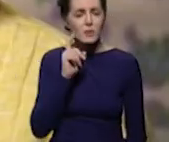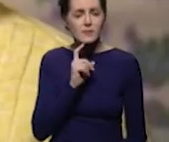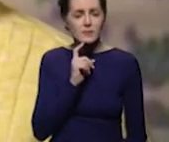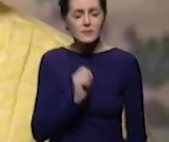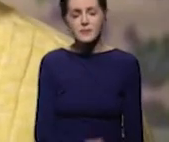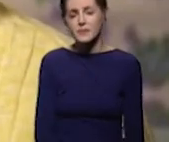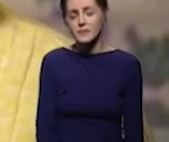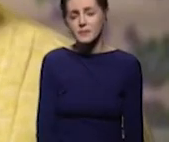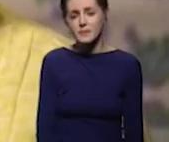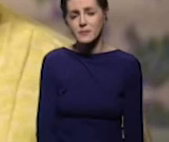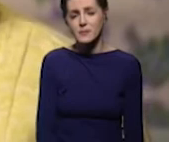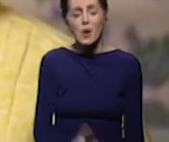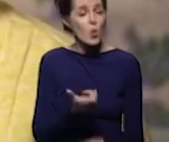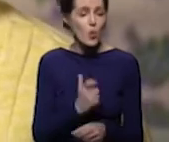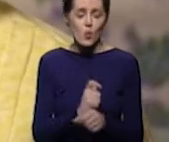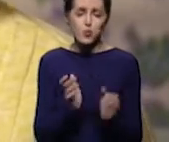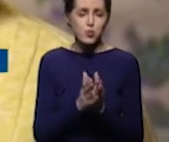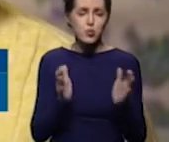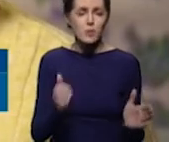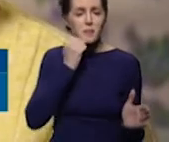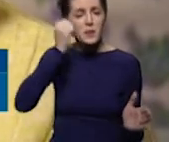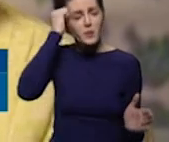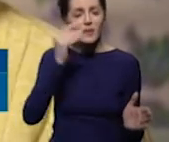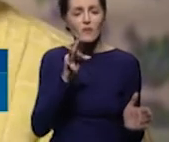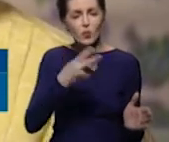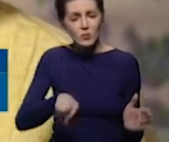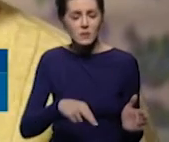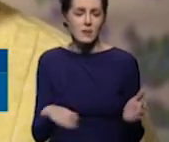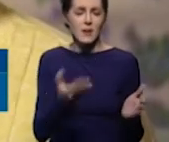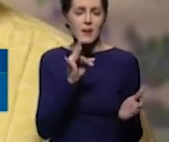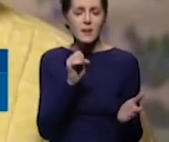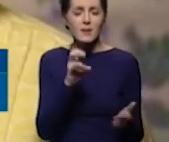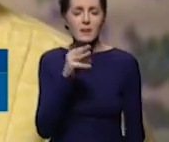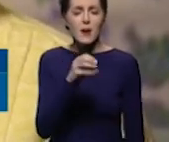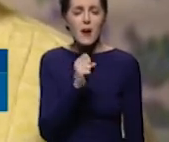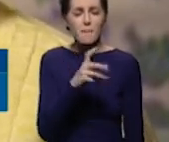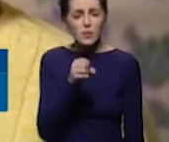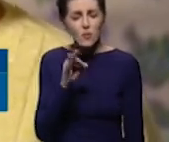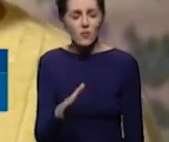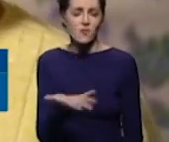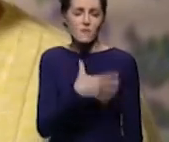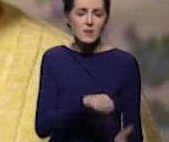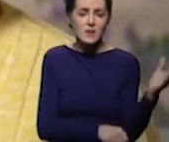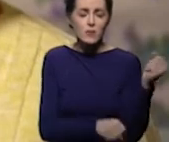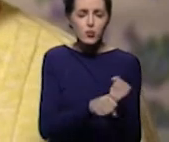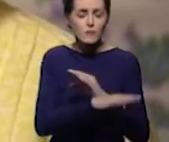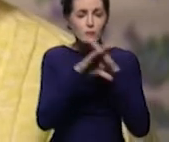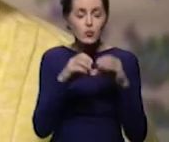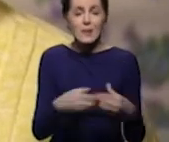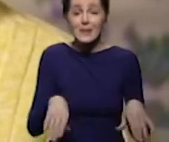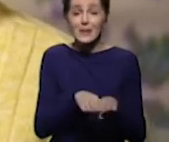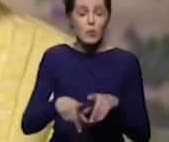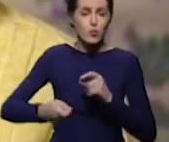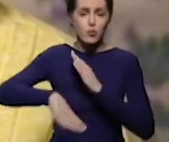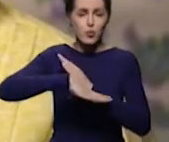благодарна іменно Ренату Ахметову, працівникам фонду, тому що, знаєте, такої допомоги я не могла